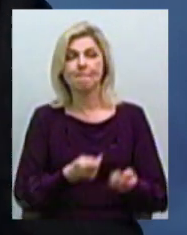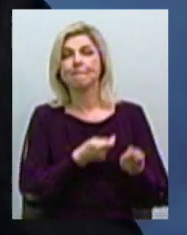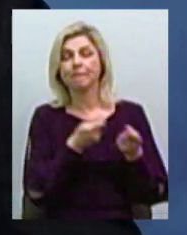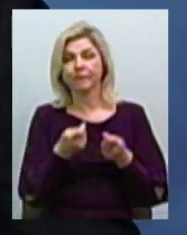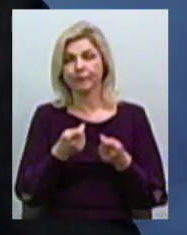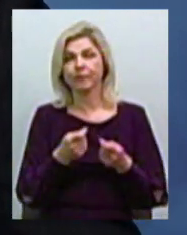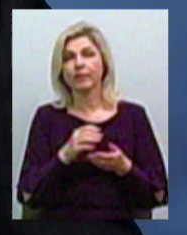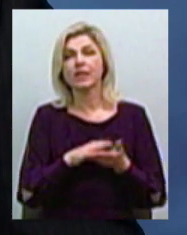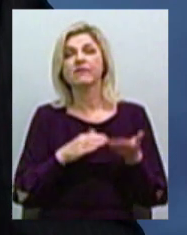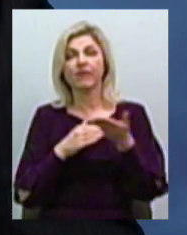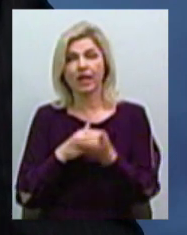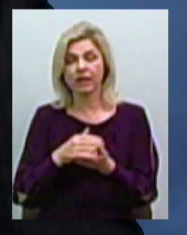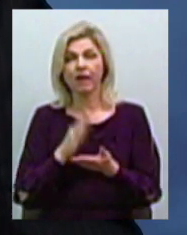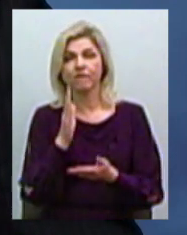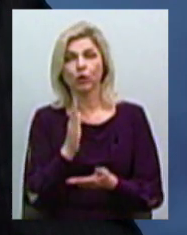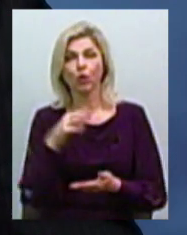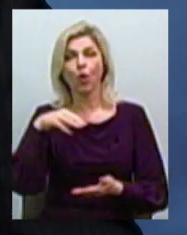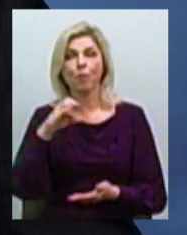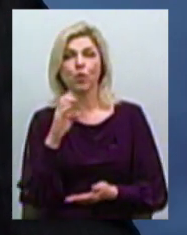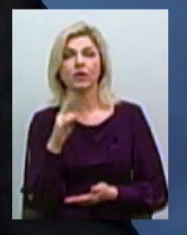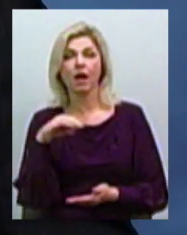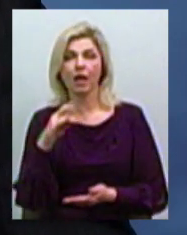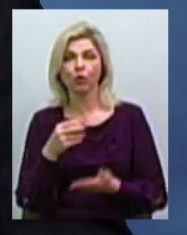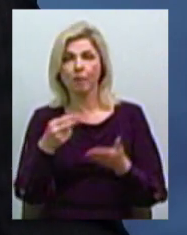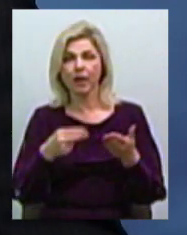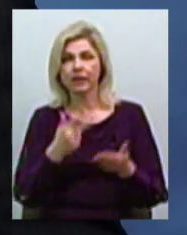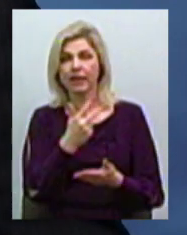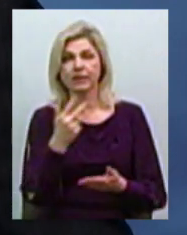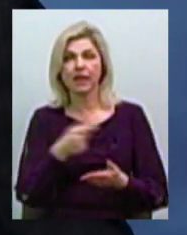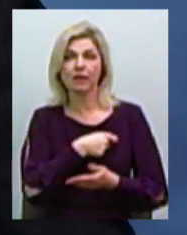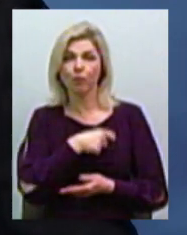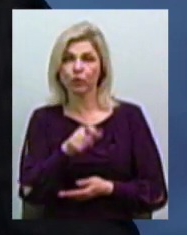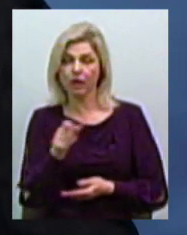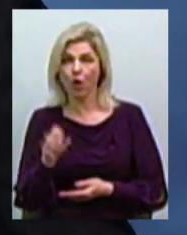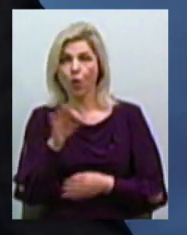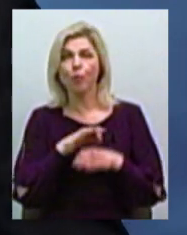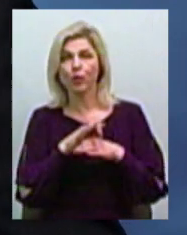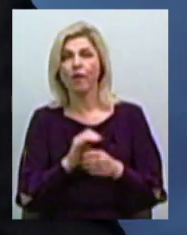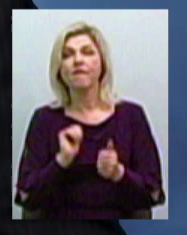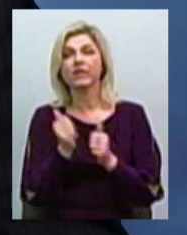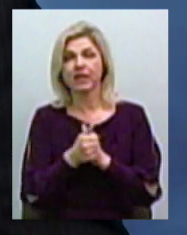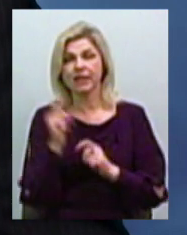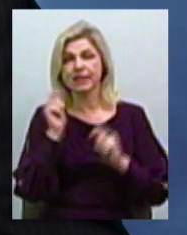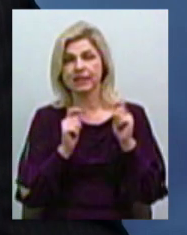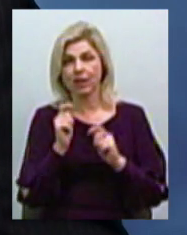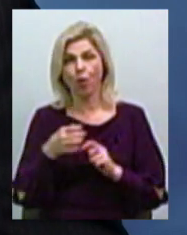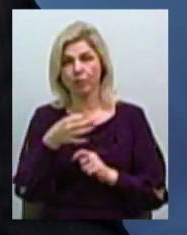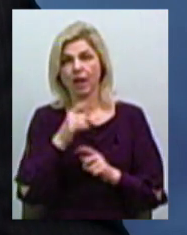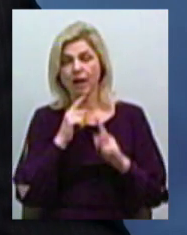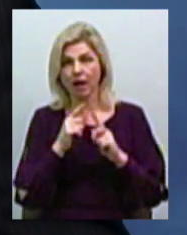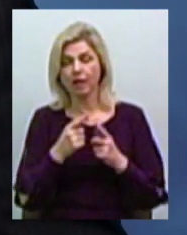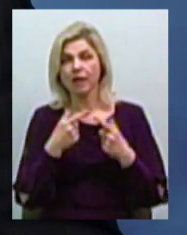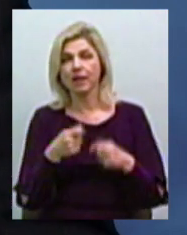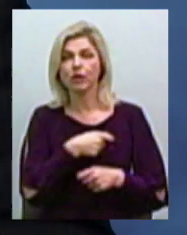звернення до голови облради Вікторії Москаленко із підписами 33 депутатів щодо проведення позачергової сесії обласної ради, на якому